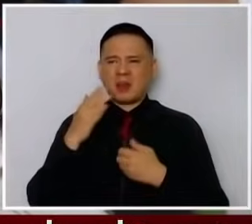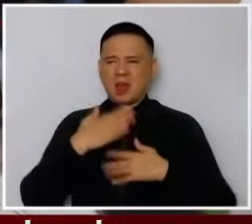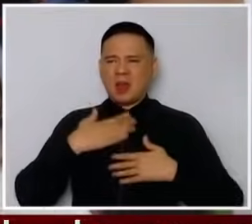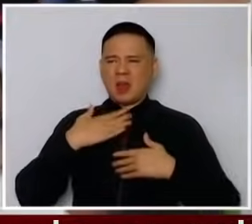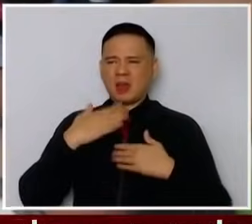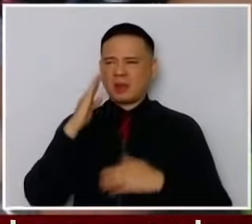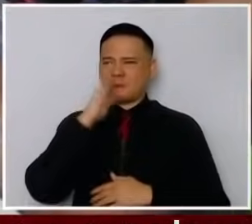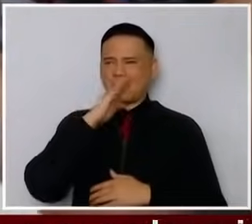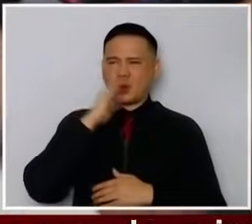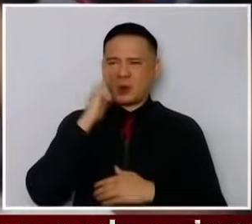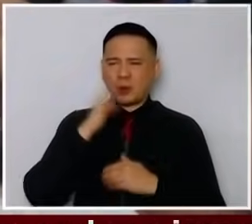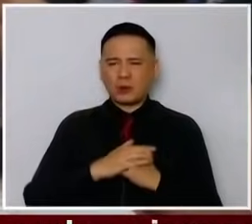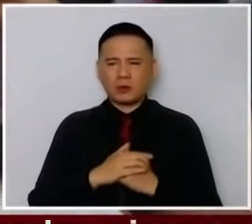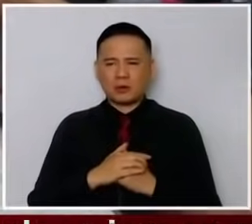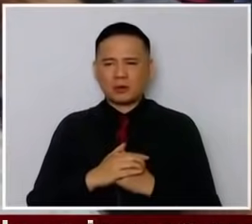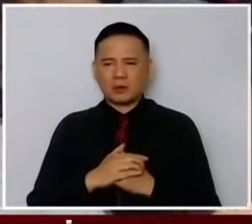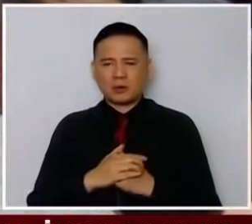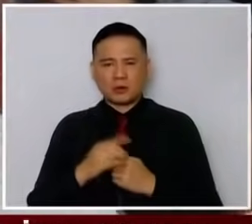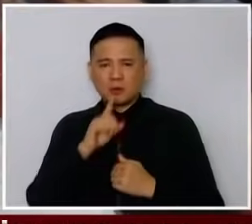pagka kami